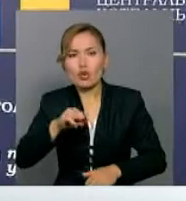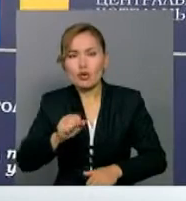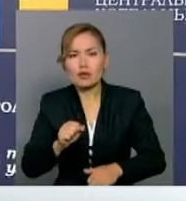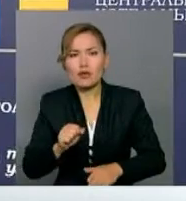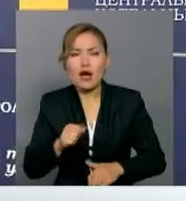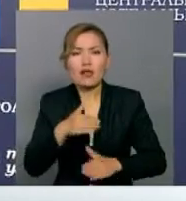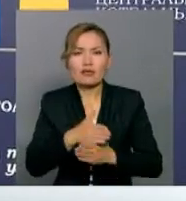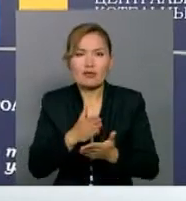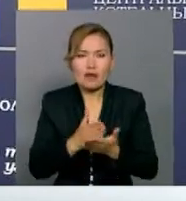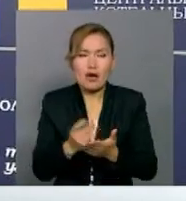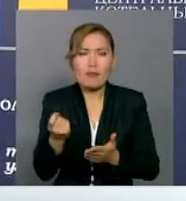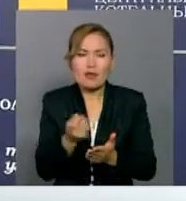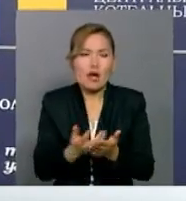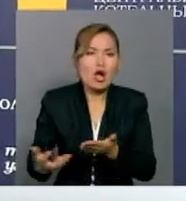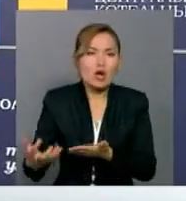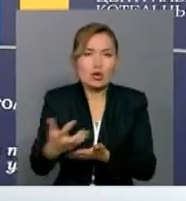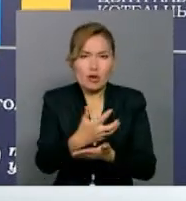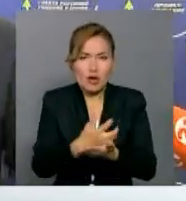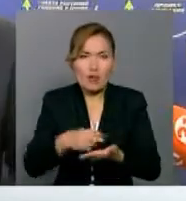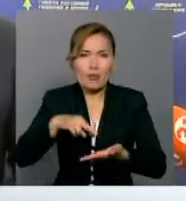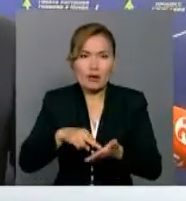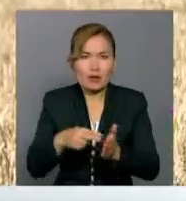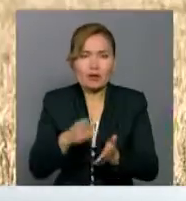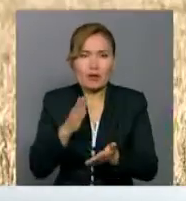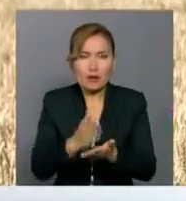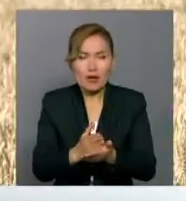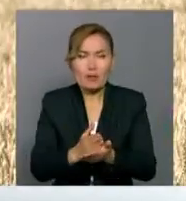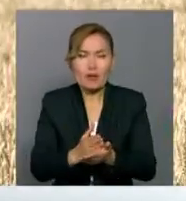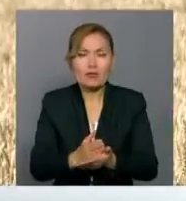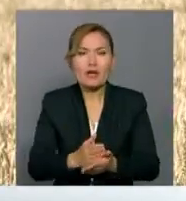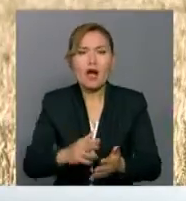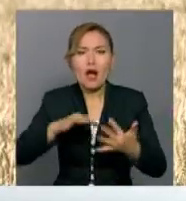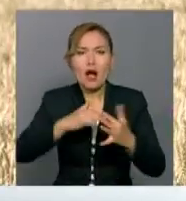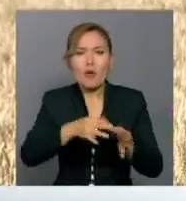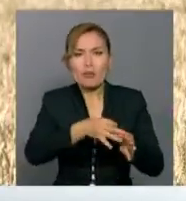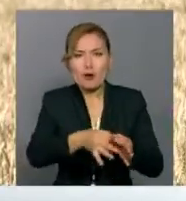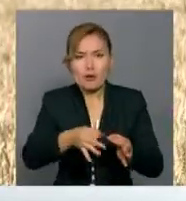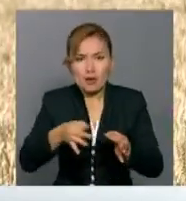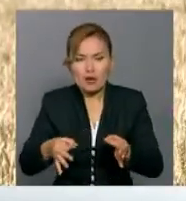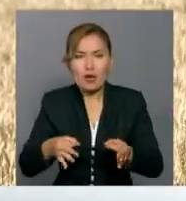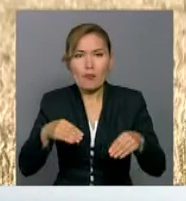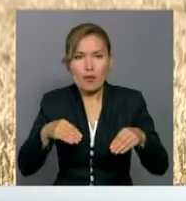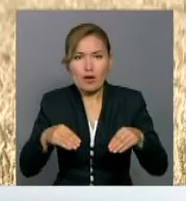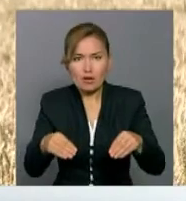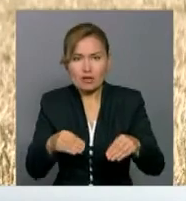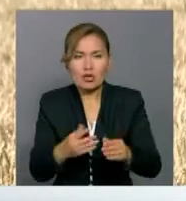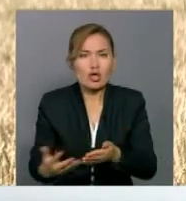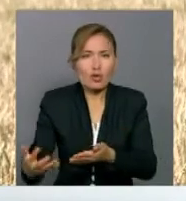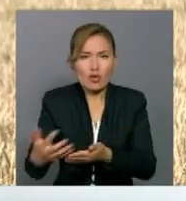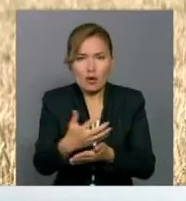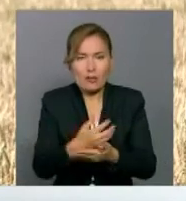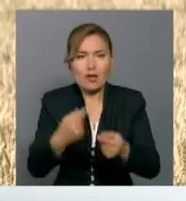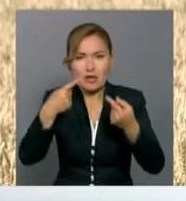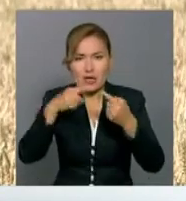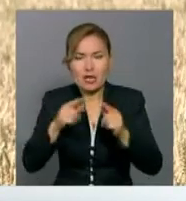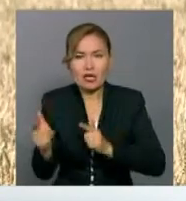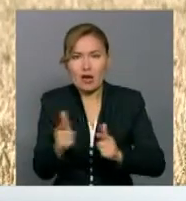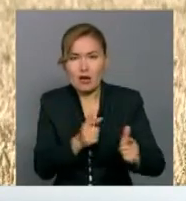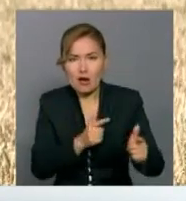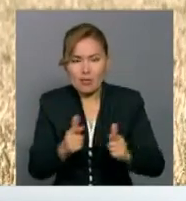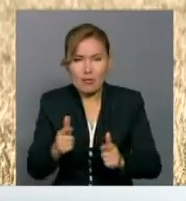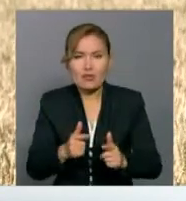астық қамбаға құйылатын болады. Қазір аймақтағы барлық агроқұрылымдар аталған науқанға тас түйіндайын. Олар